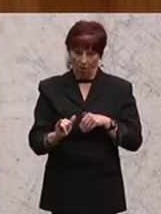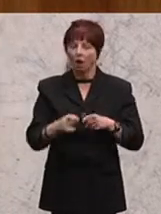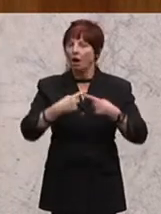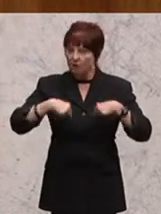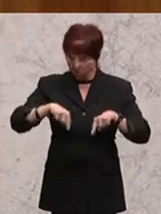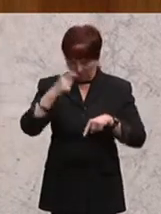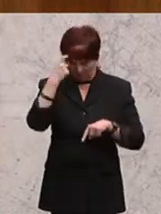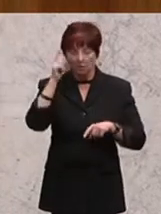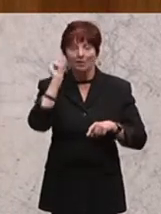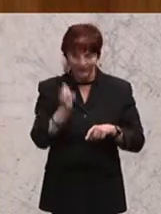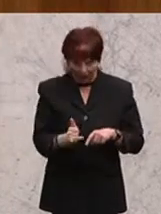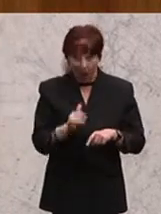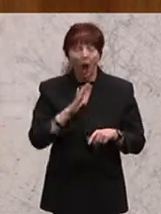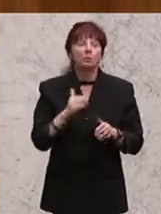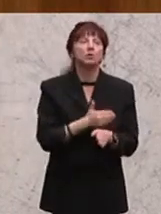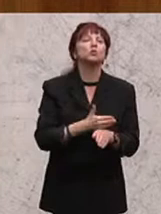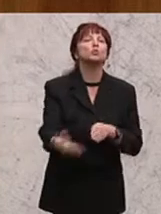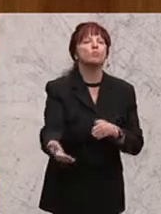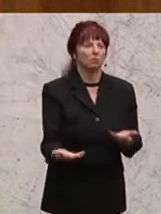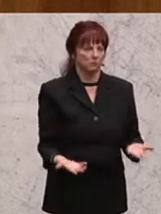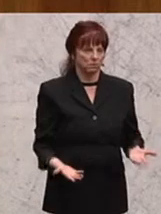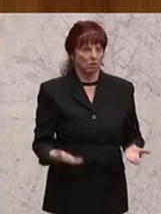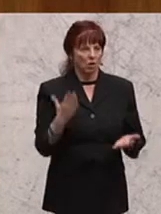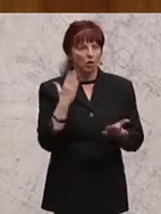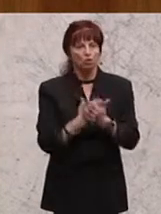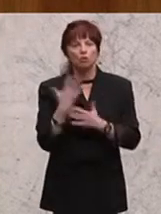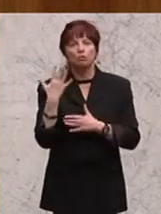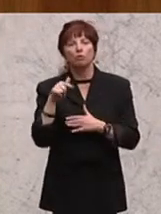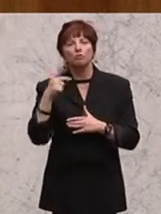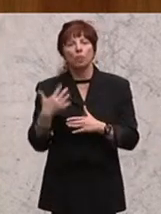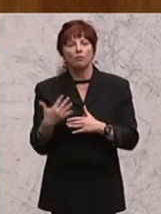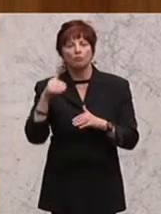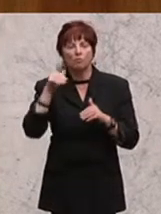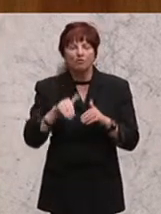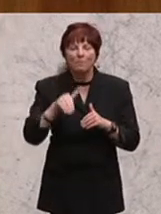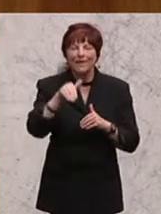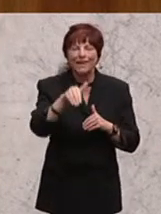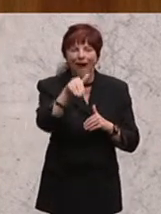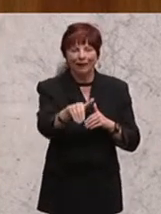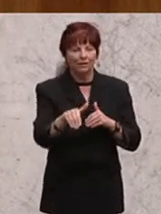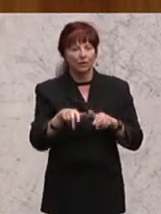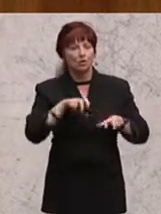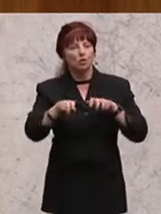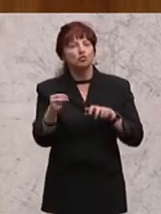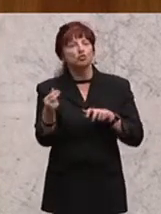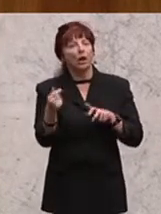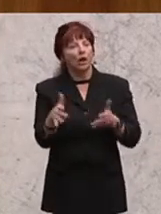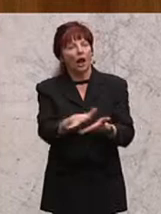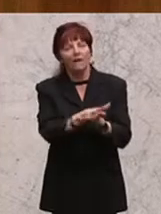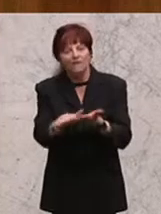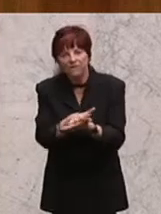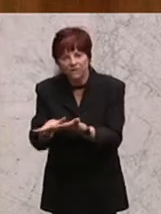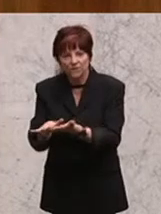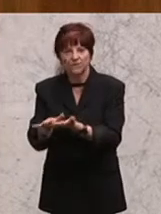zu spät. Es sind schon 5,5 Milliarden an Steuergeldern verbrannt, aber wir halten diesen späten